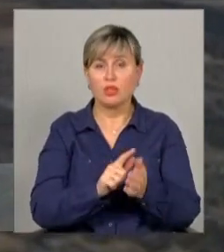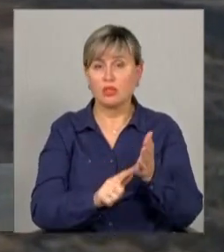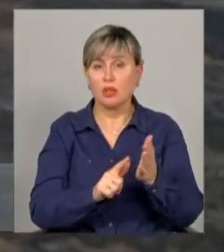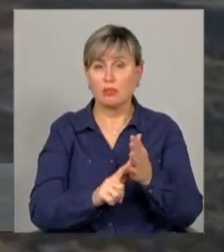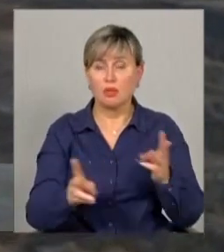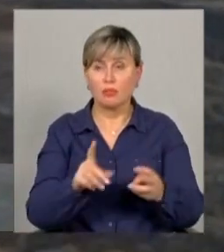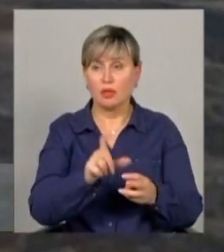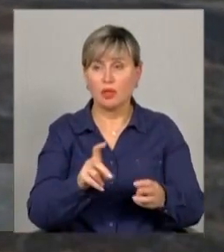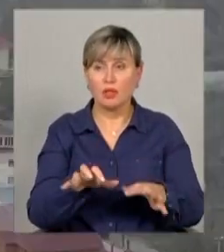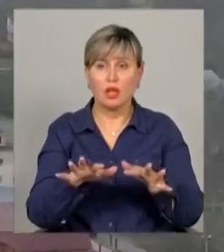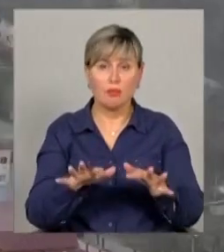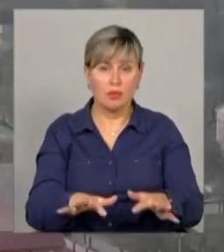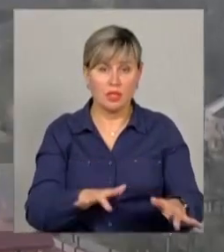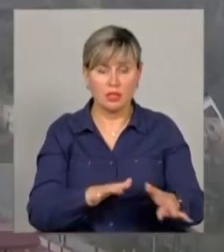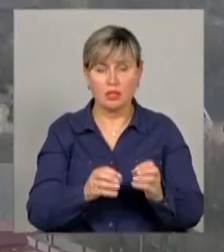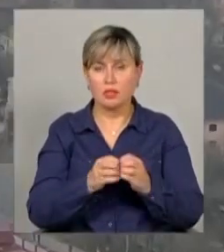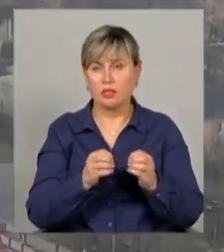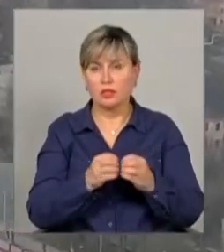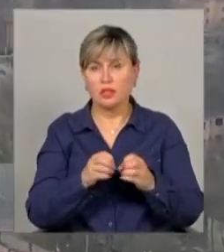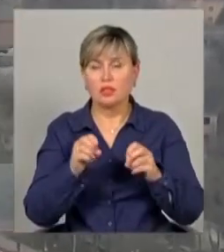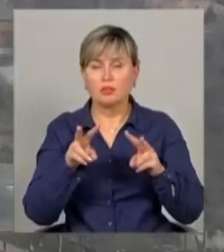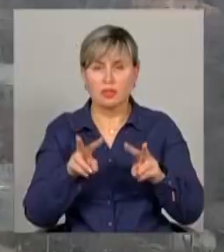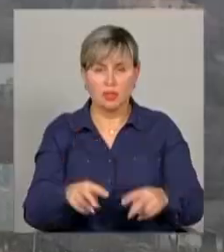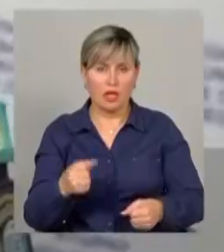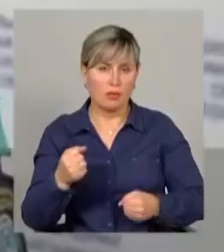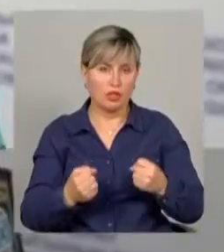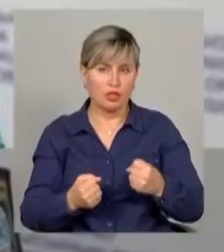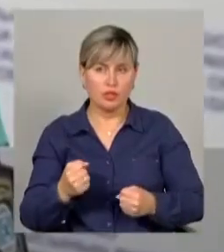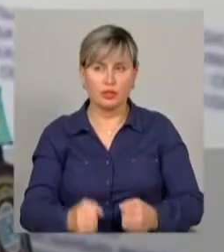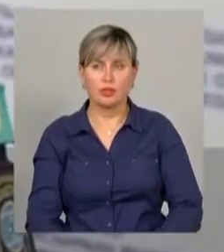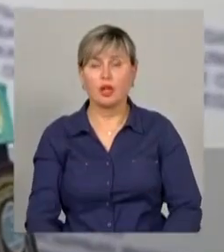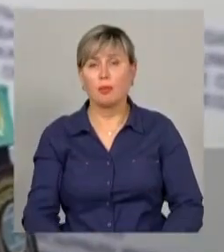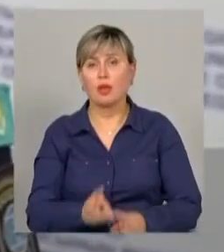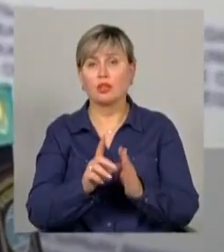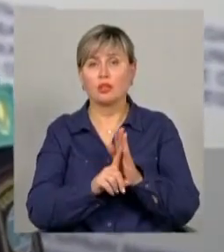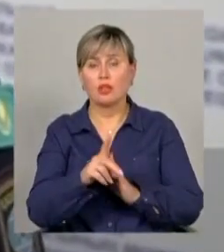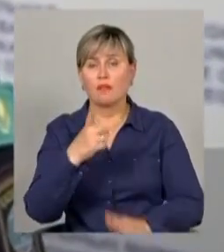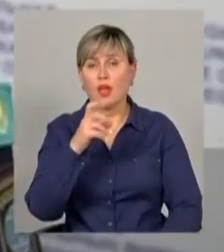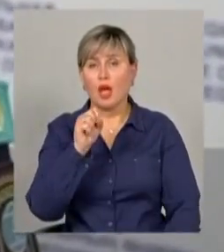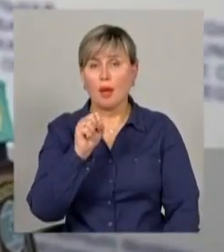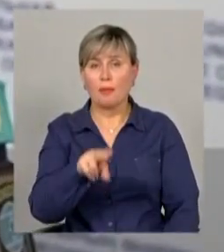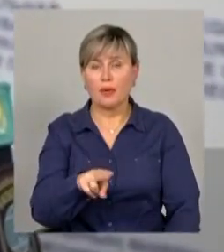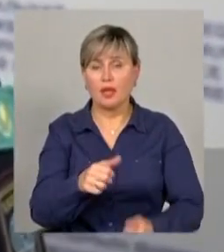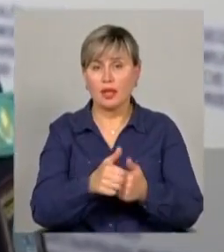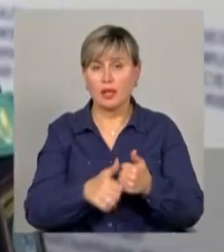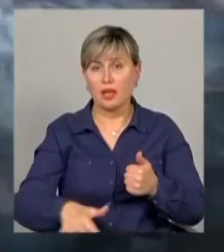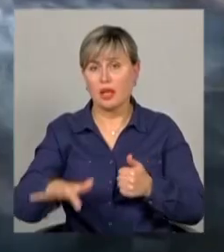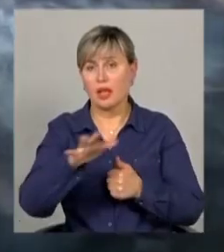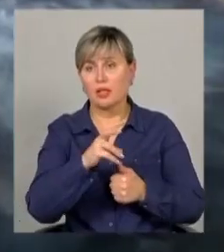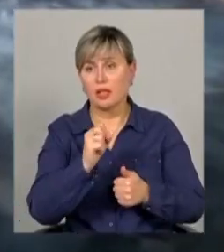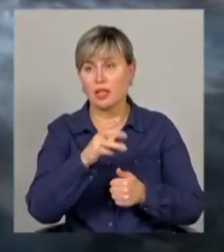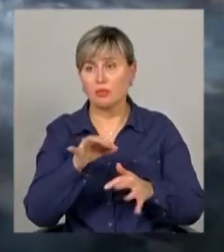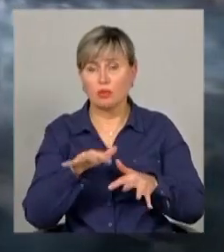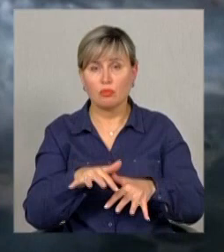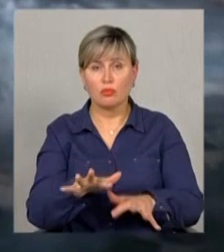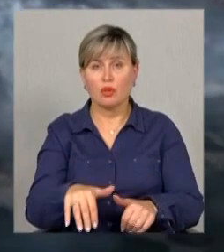пожарных. На местах задействовано десятки единиц специальной техники. Пожар начался 2 апреля на побережье Каспийского моря на